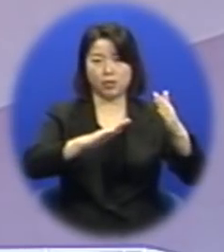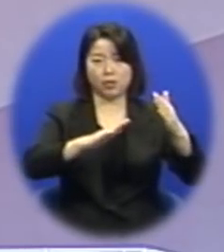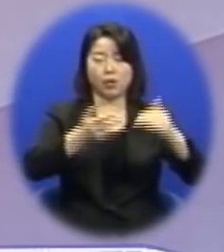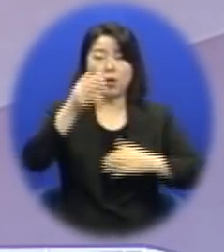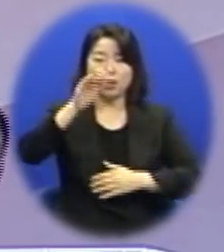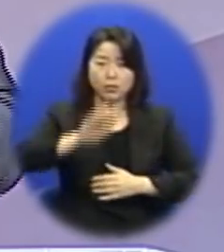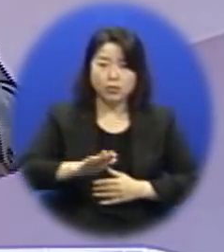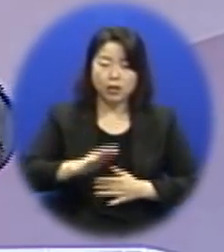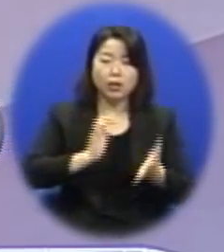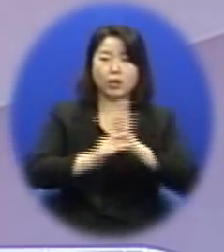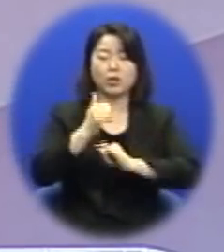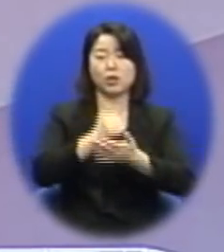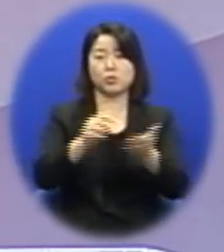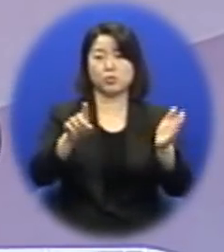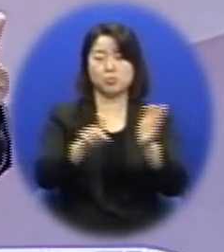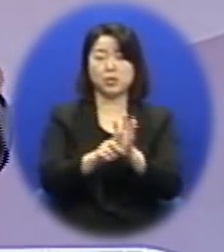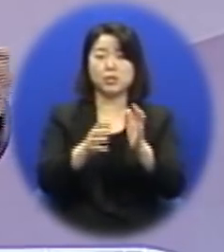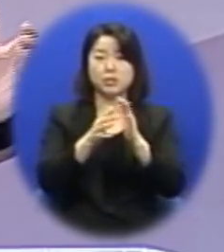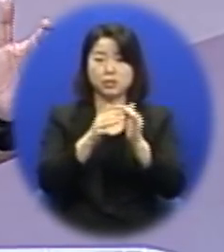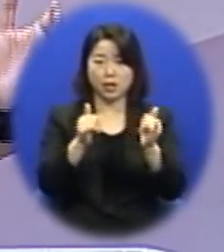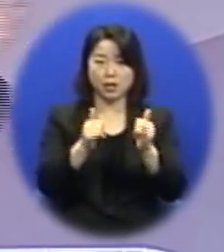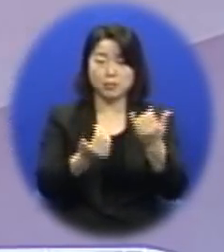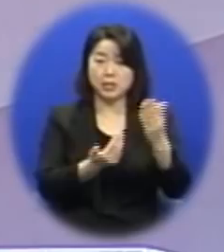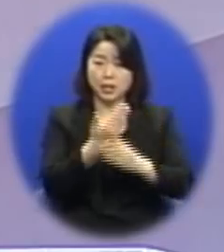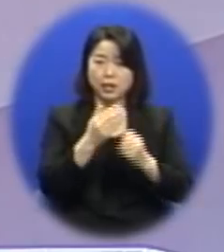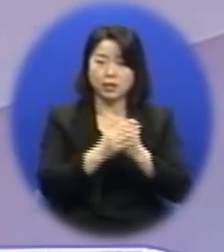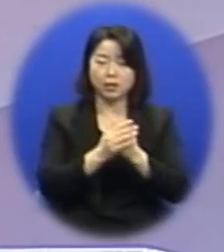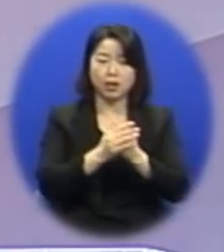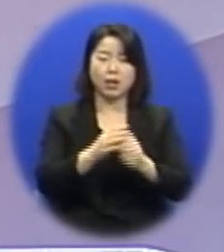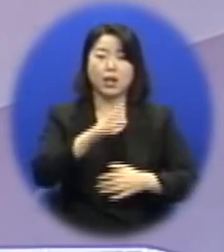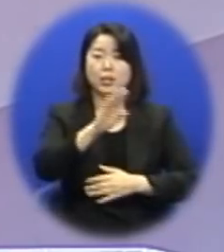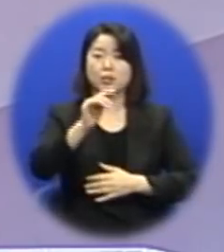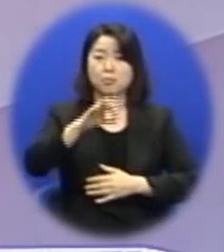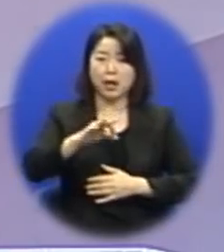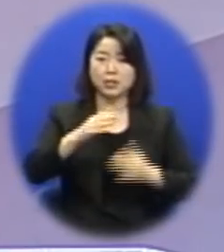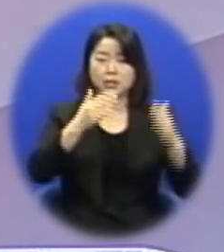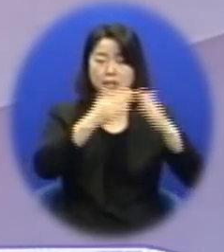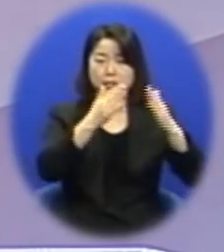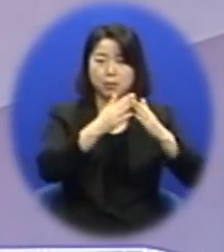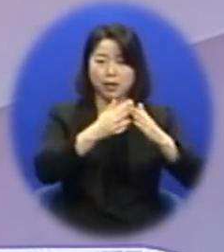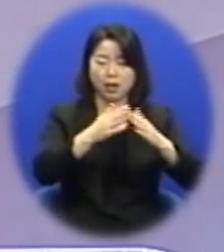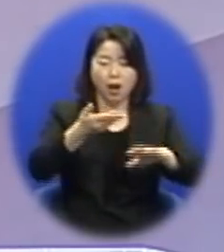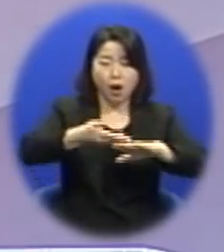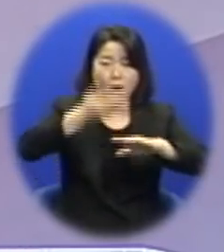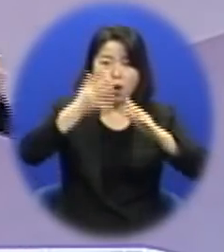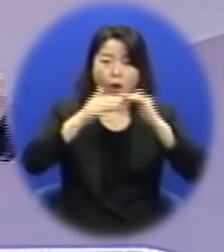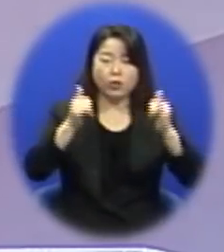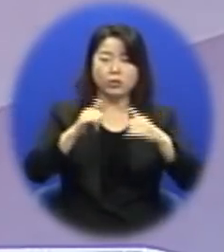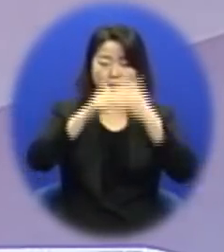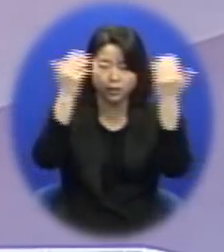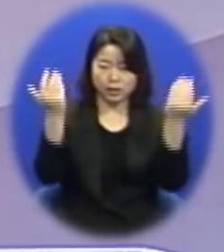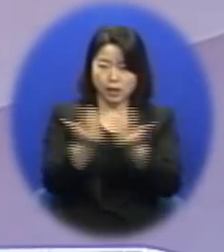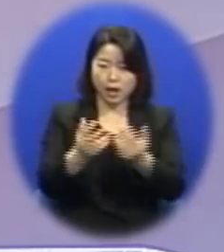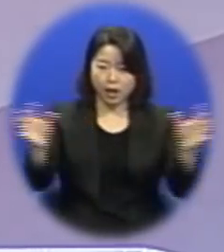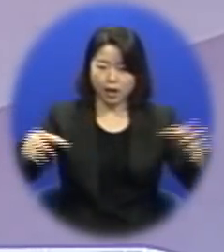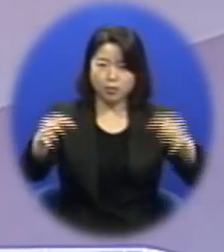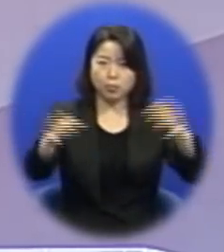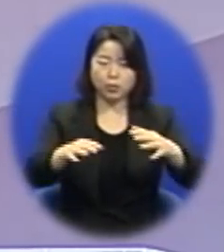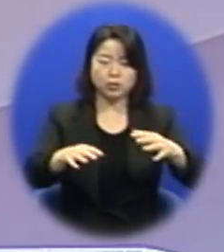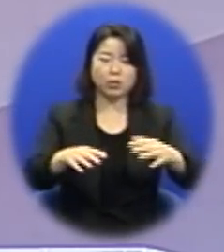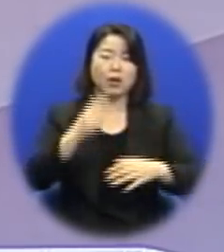생기니까 문중에 있는 사람들 어른들이 다 몰려들어서 그 둥이 찜질을